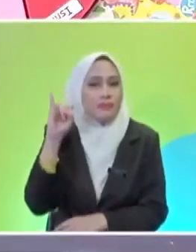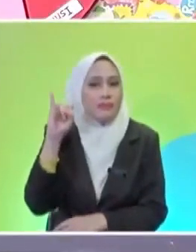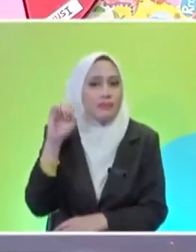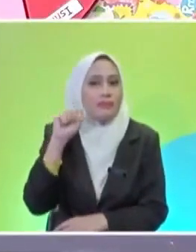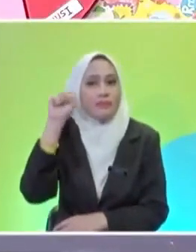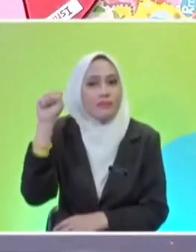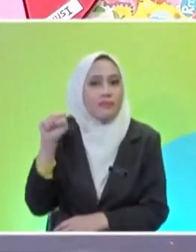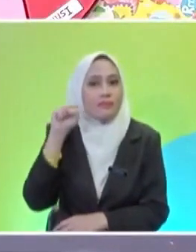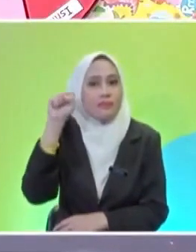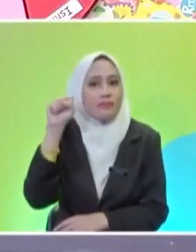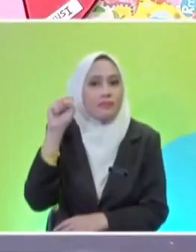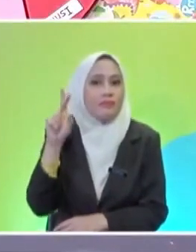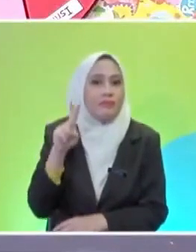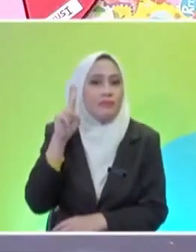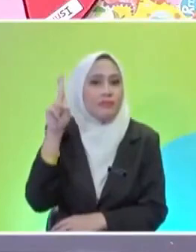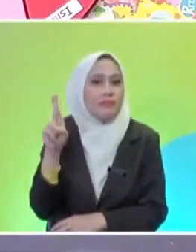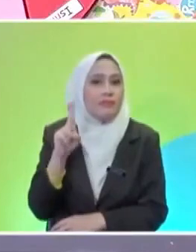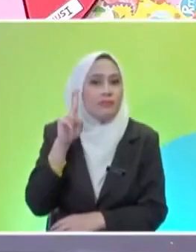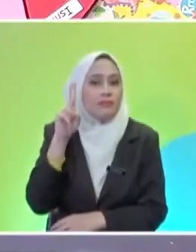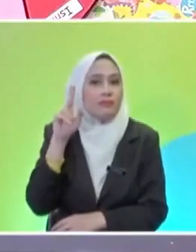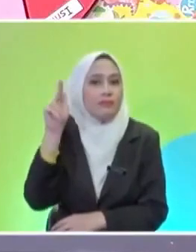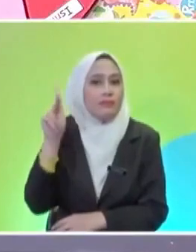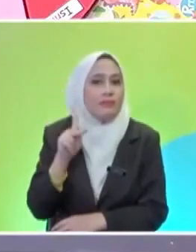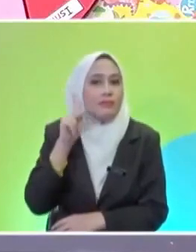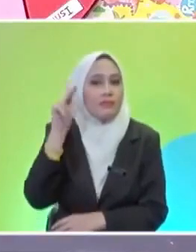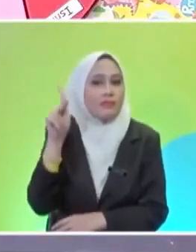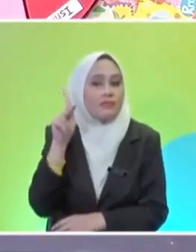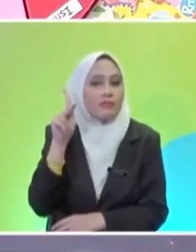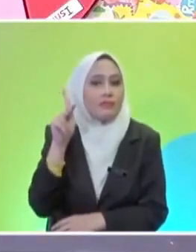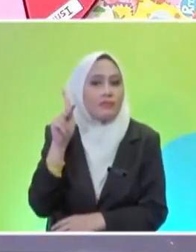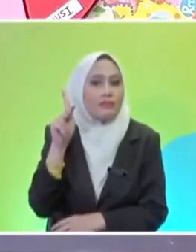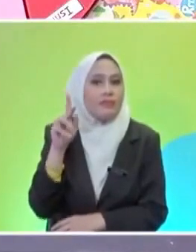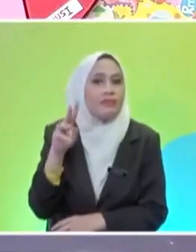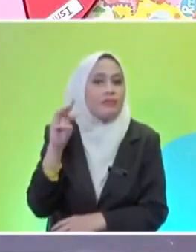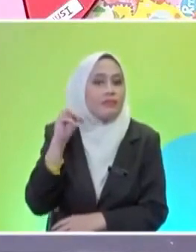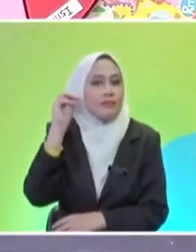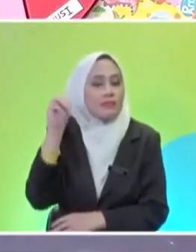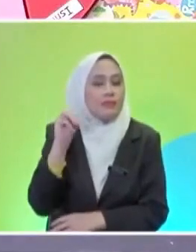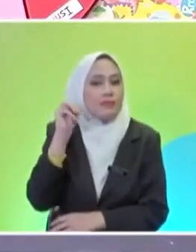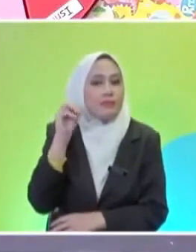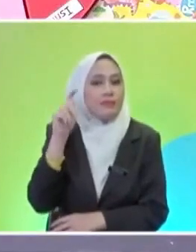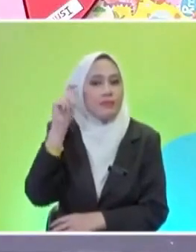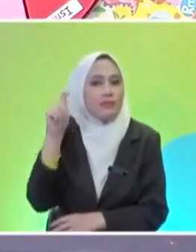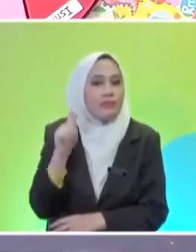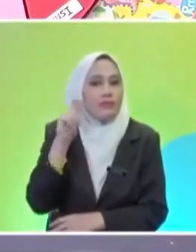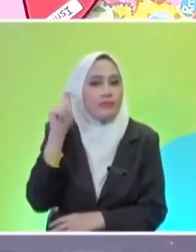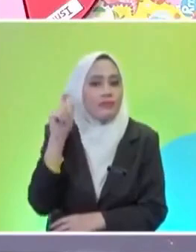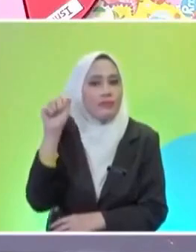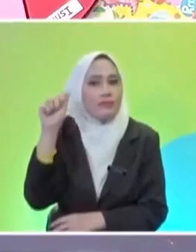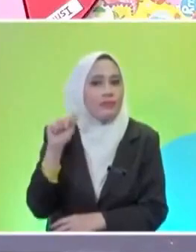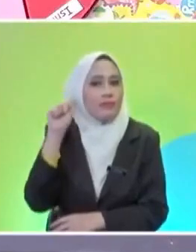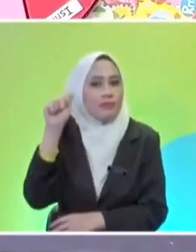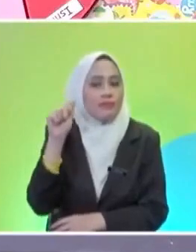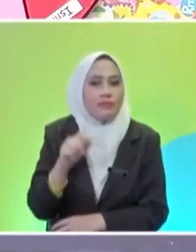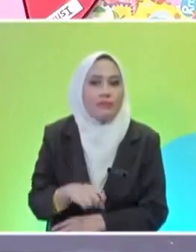Selasa, Rabu, Kamis, Jumaat, Sabtu, Ahad.